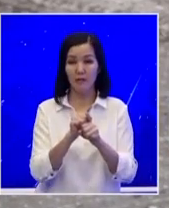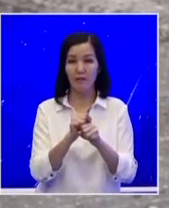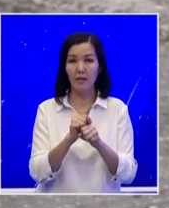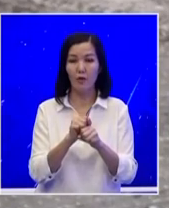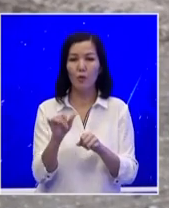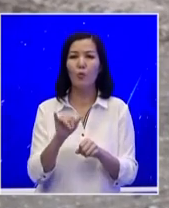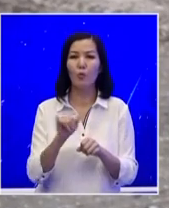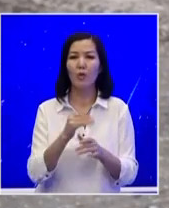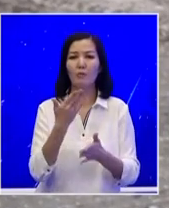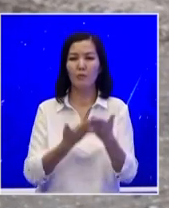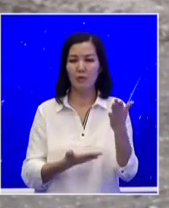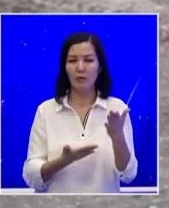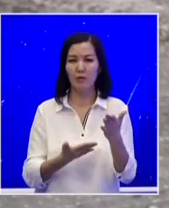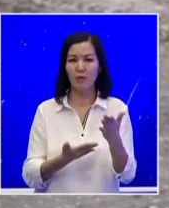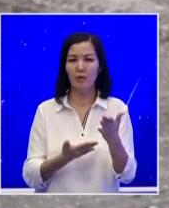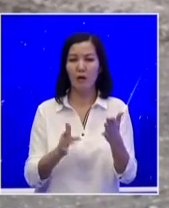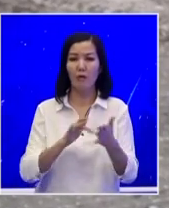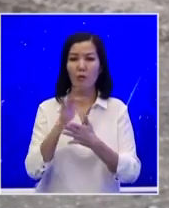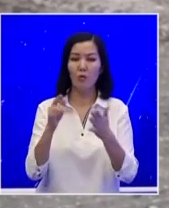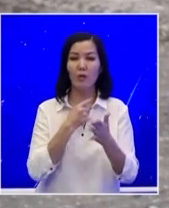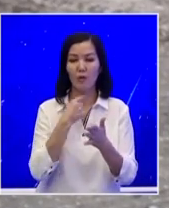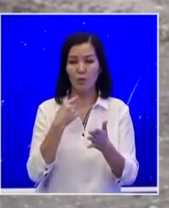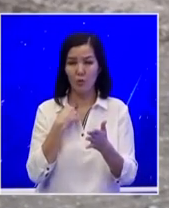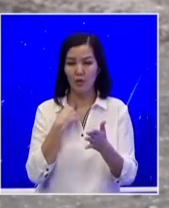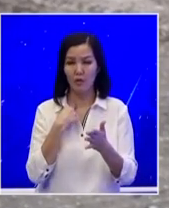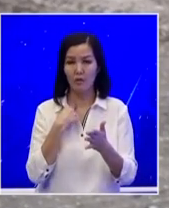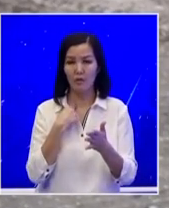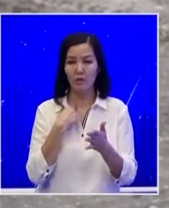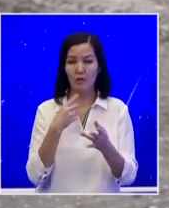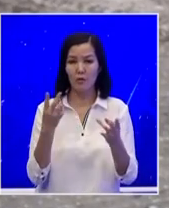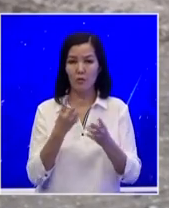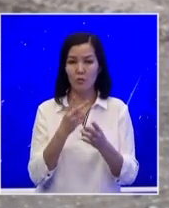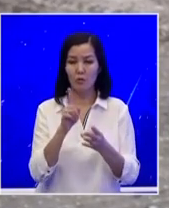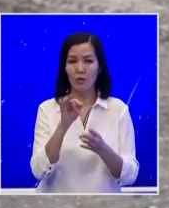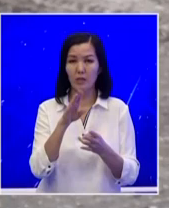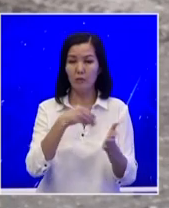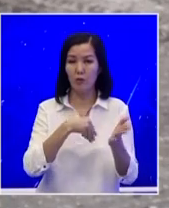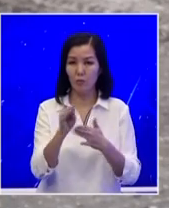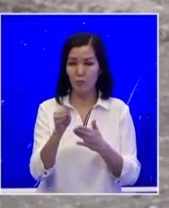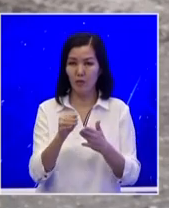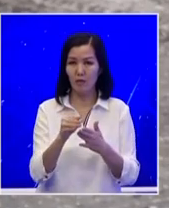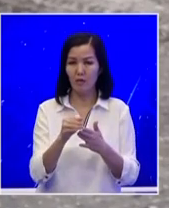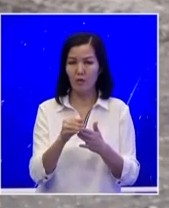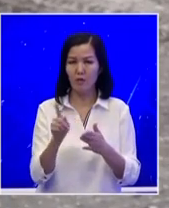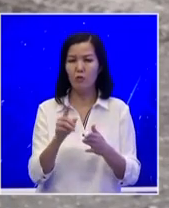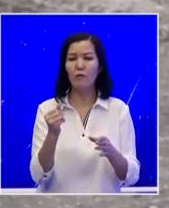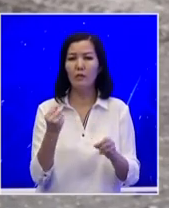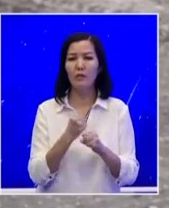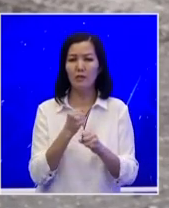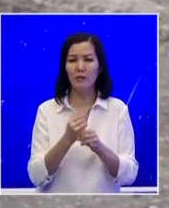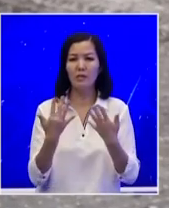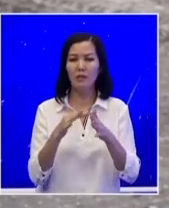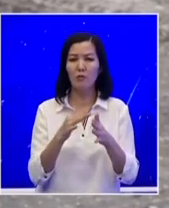куда едете, куда передвигаетесь, я сказал, город Талдыкурган. Они у меня спросили, чем вы занимаетесь, я сказал,